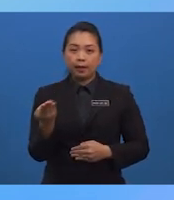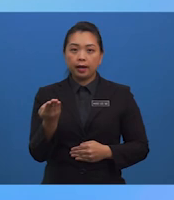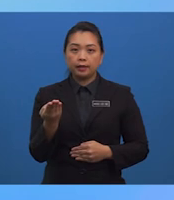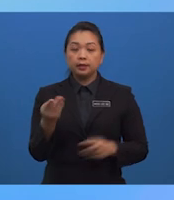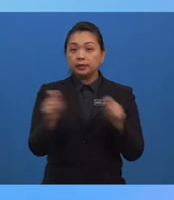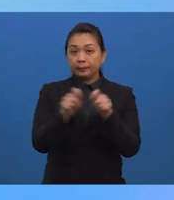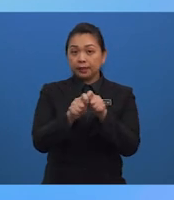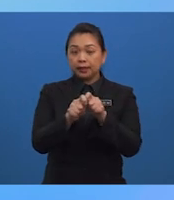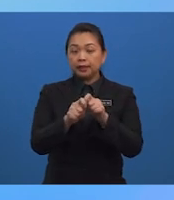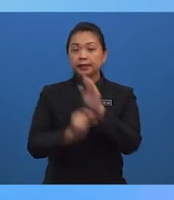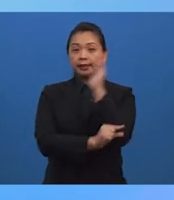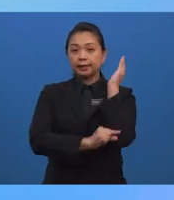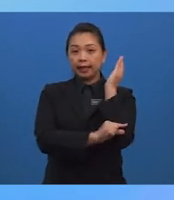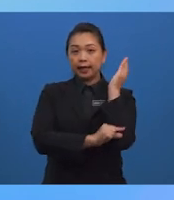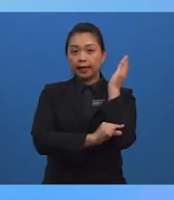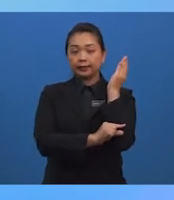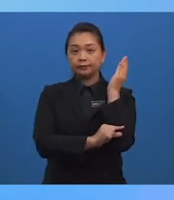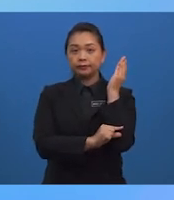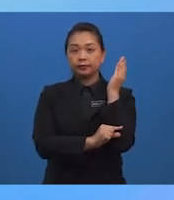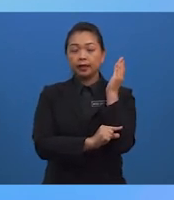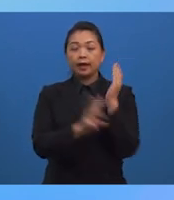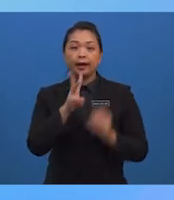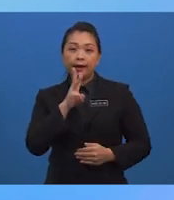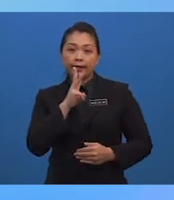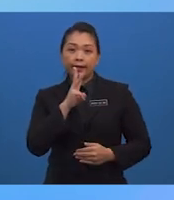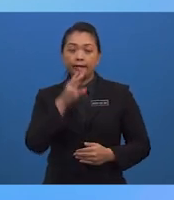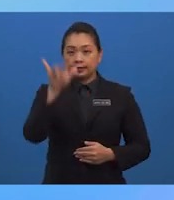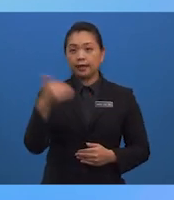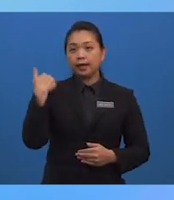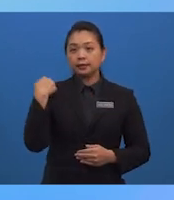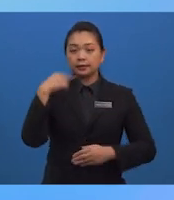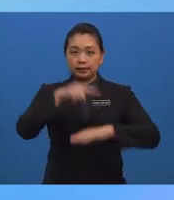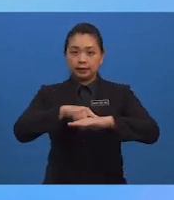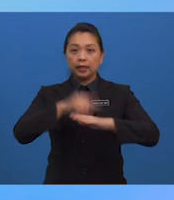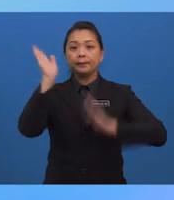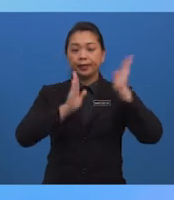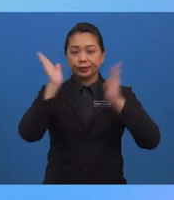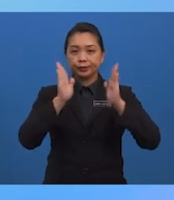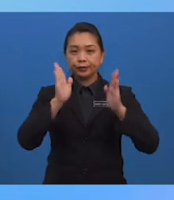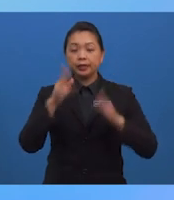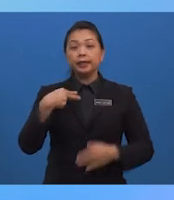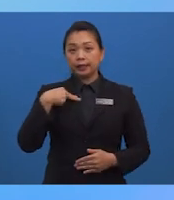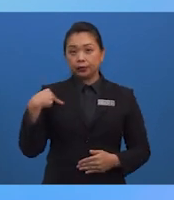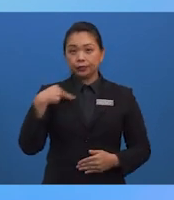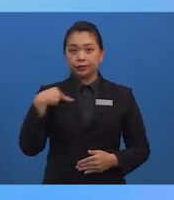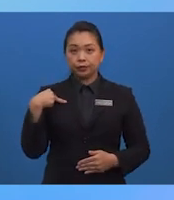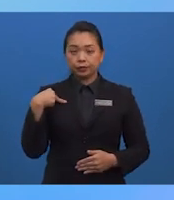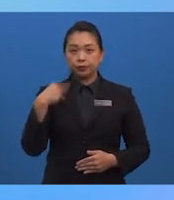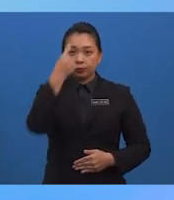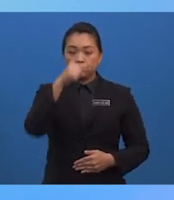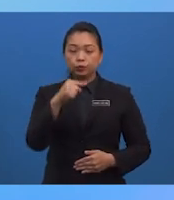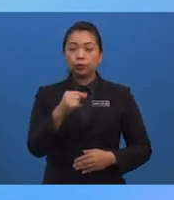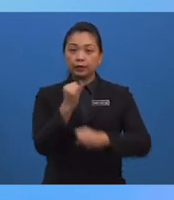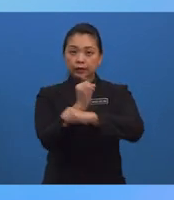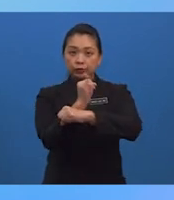getah, bekalan air dan sumber mineral yang terdapat di Malaysia dan Indonesia untuk sektor